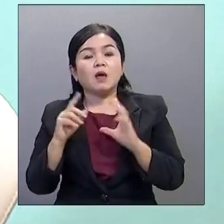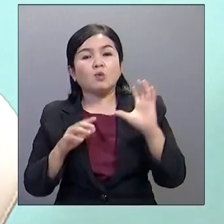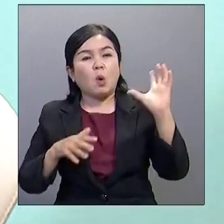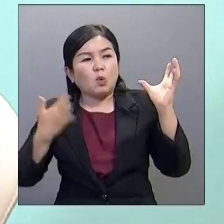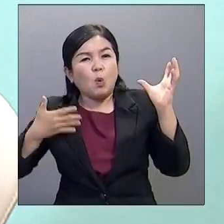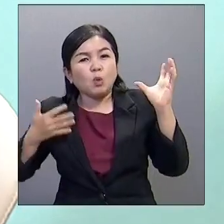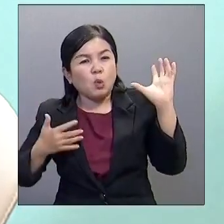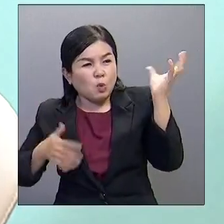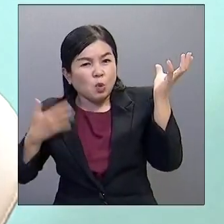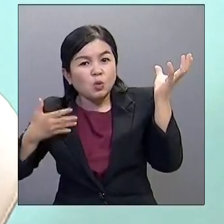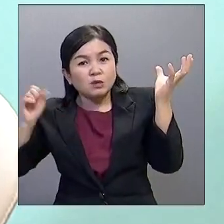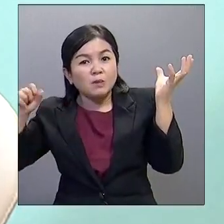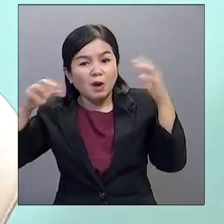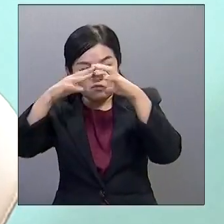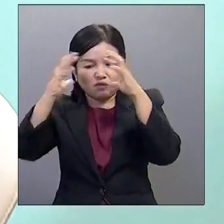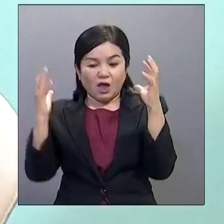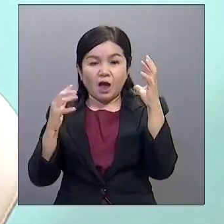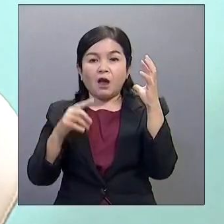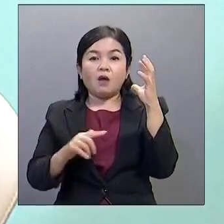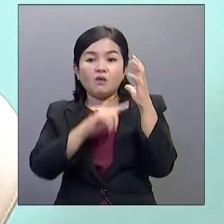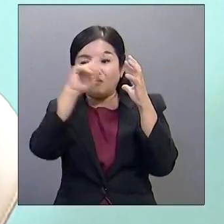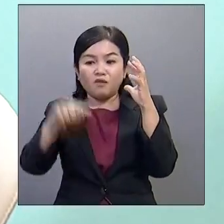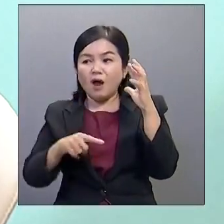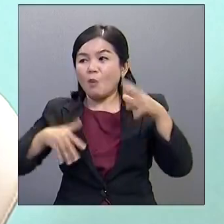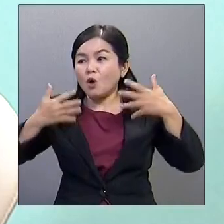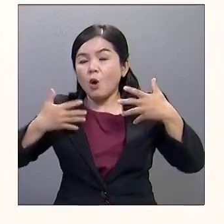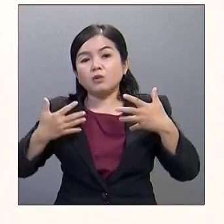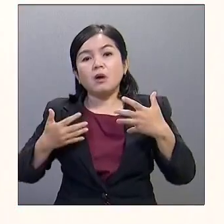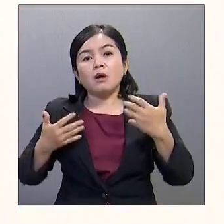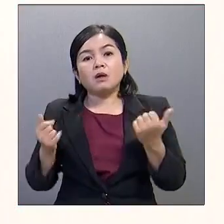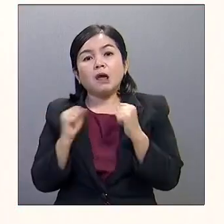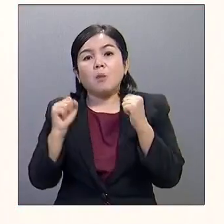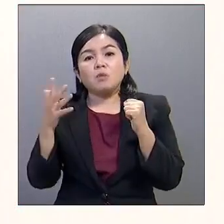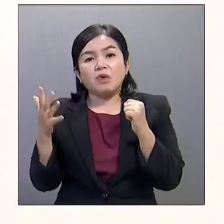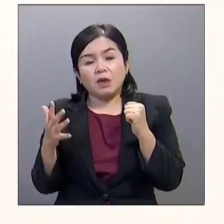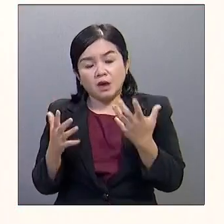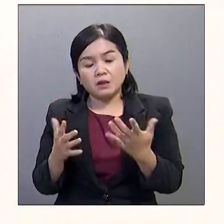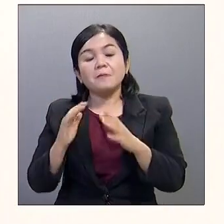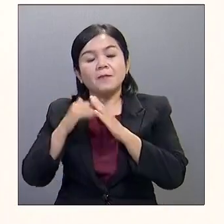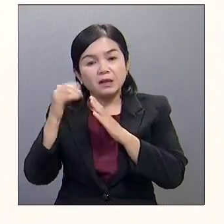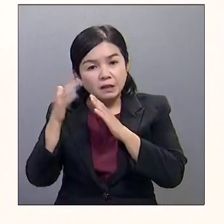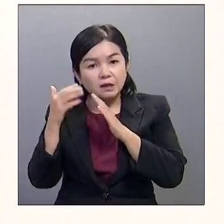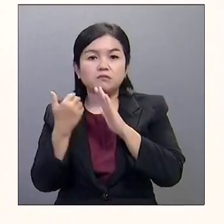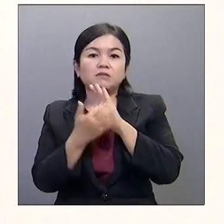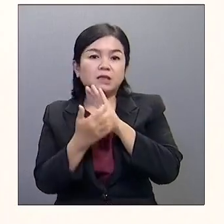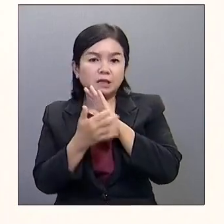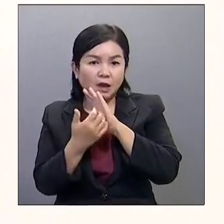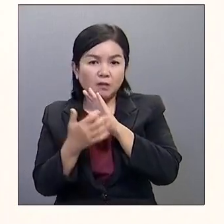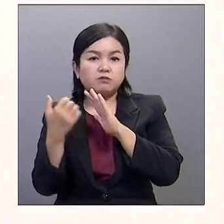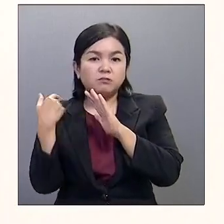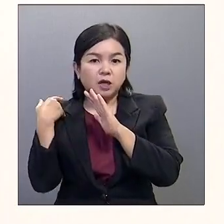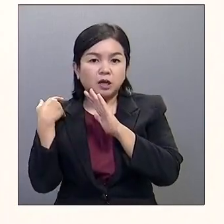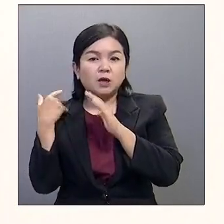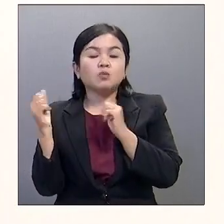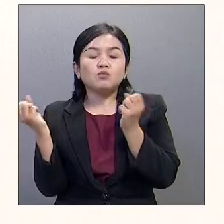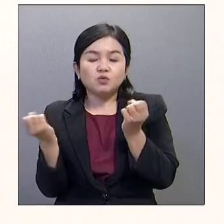นที่วันนี้เราคุยกันมากขึ้นว่ามันทำให้สภาพอากาศมันเปลี่ยนแปลงไปนะคะ แต่ยังไงก็ตามนะครับทางภาคเหนือภาคตะวันออกเฉียงเหนือเองเนี่ยก็ยัง